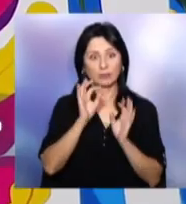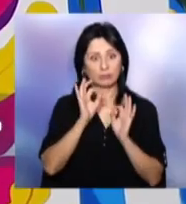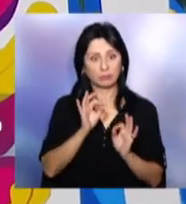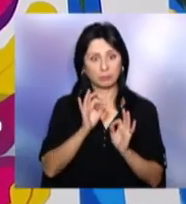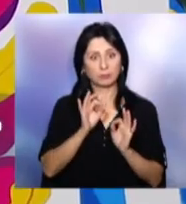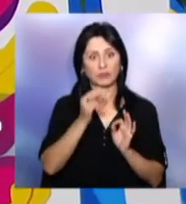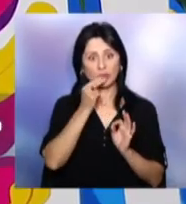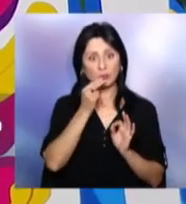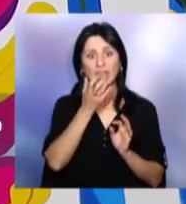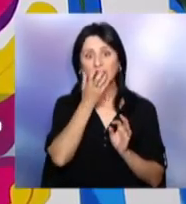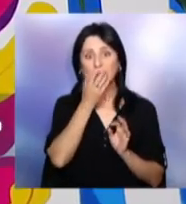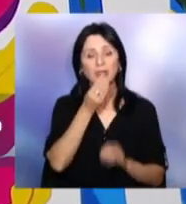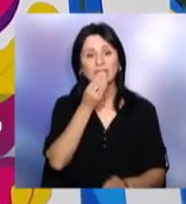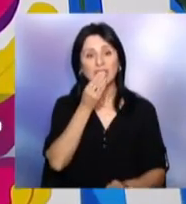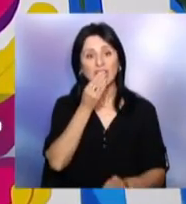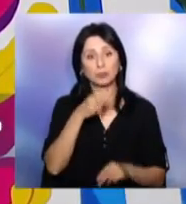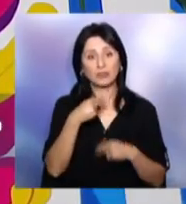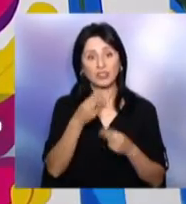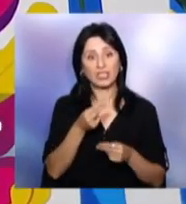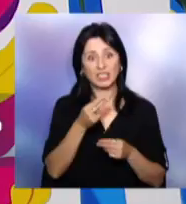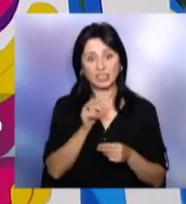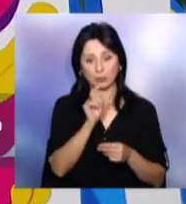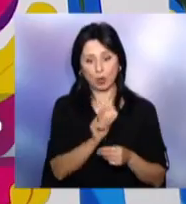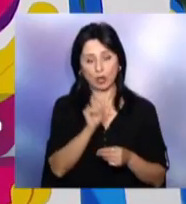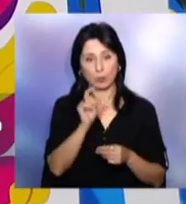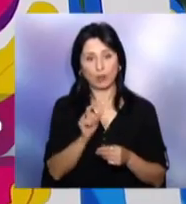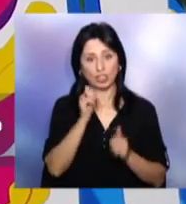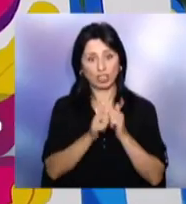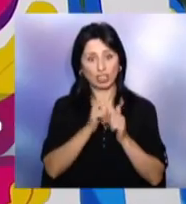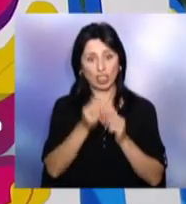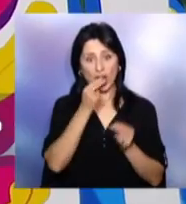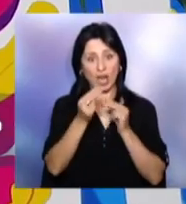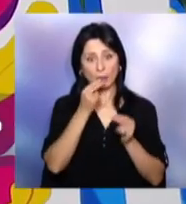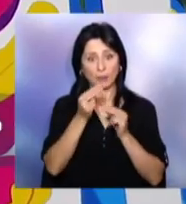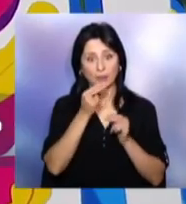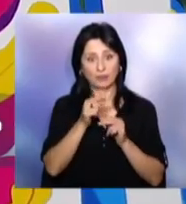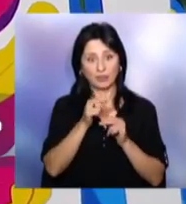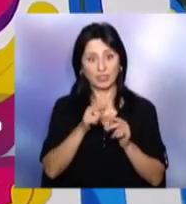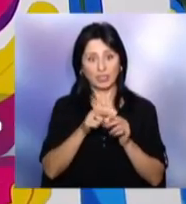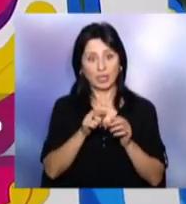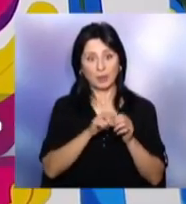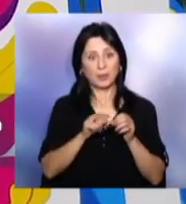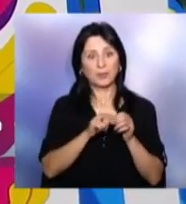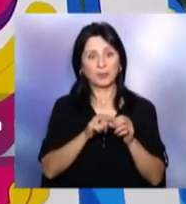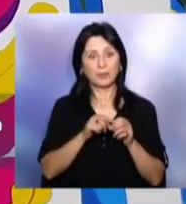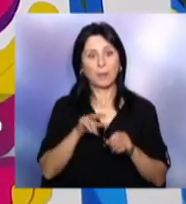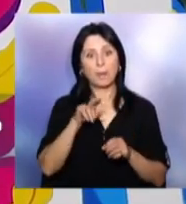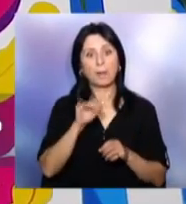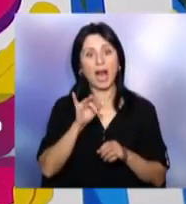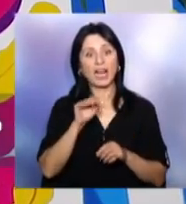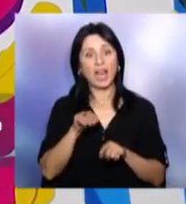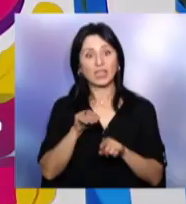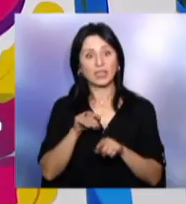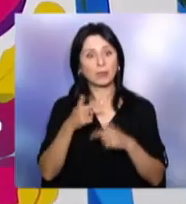მექანიკურად დამუშავებული თბილი საკვები მივცეთ მოკლე ინტერვალებით, ხშირ-ხშირად, იმისათვის რომ იცალოს ეს კოლექტორი, პანკრეატიტის